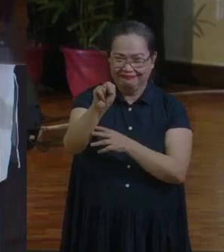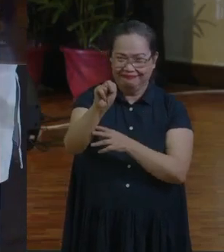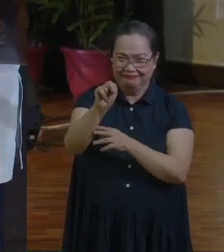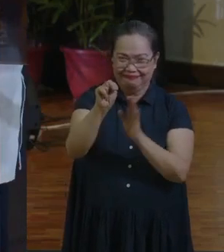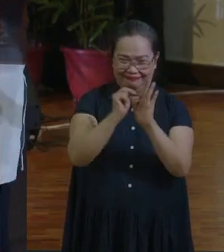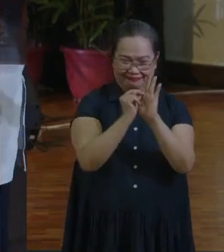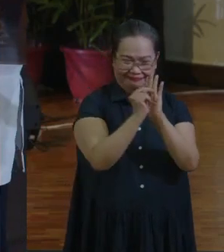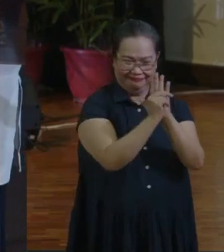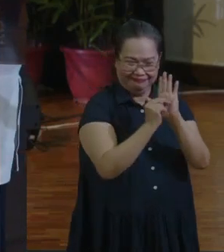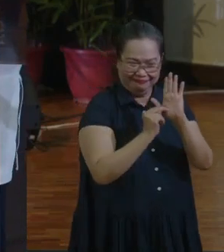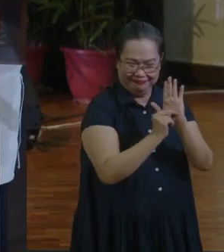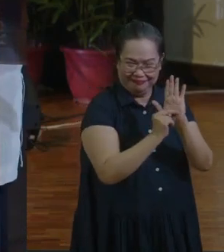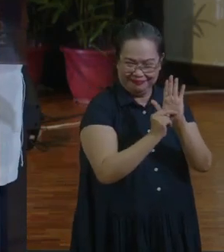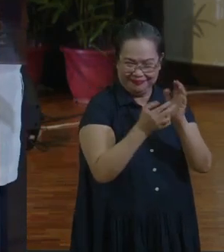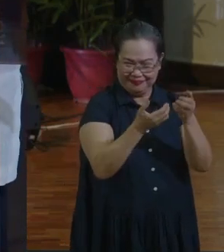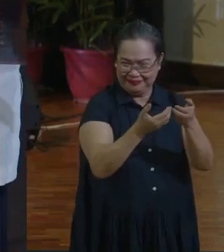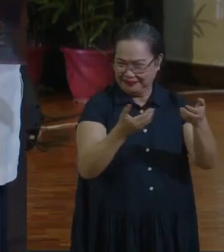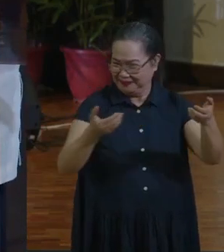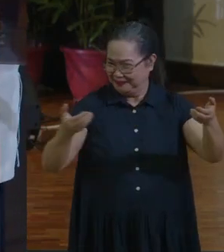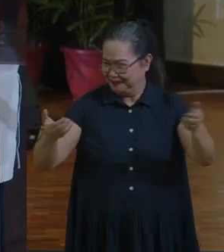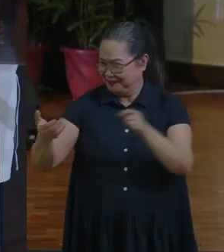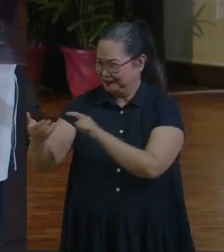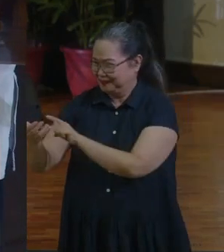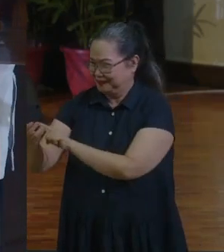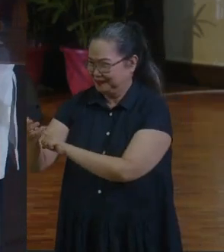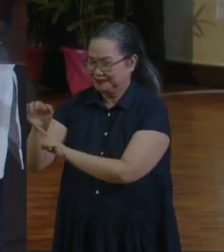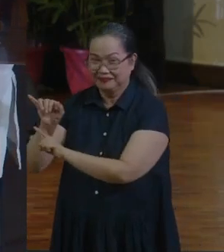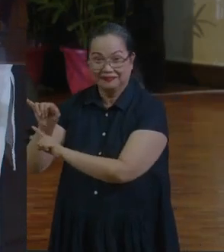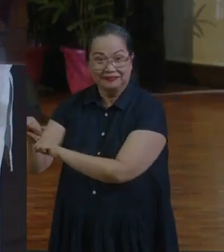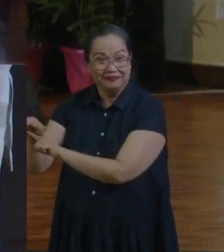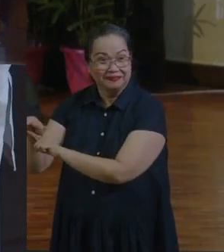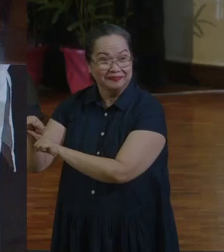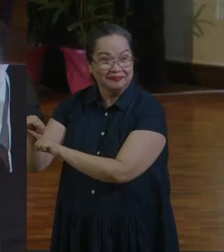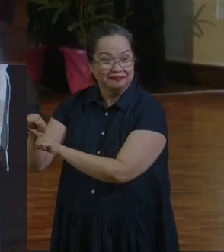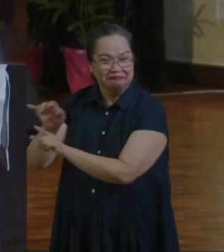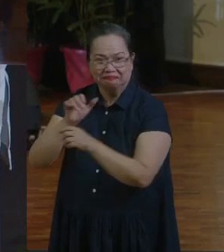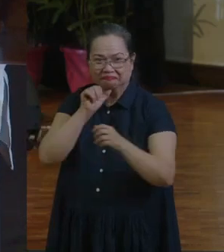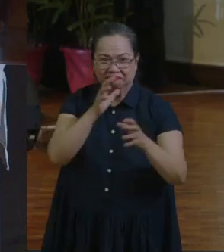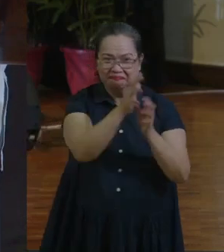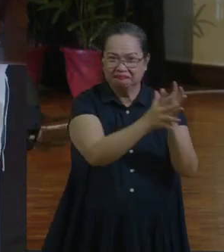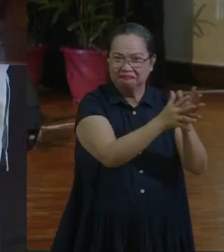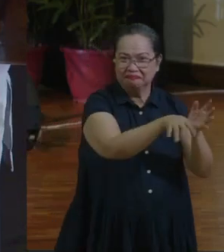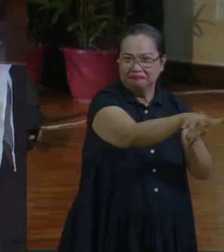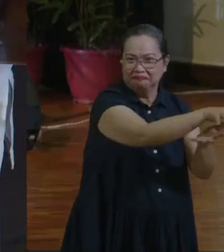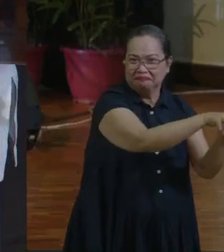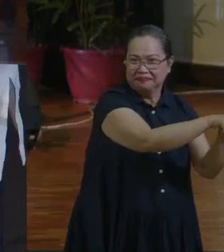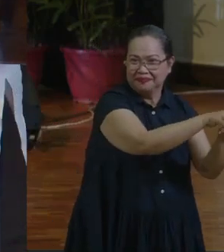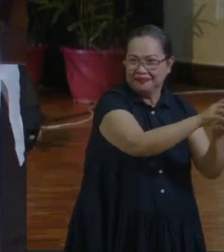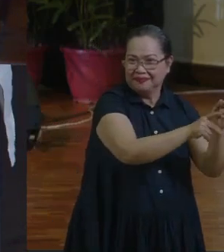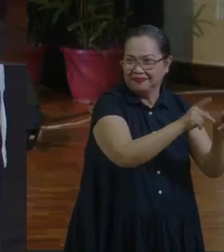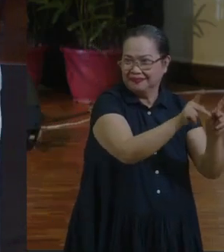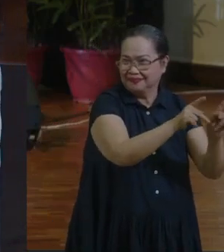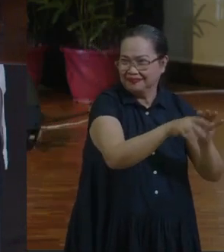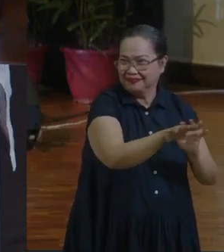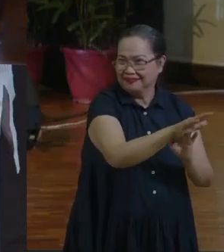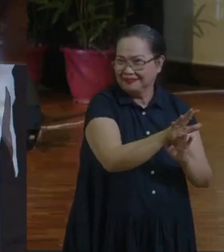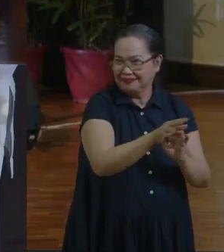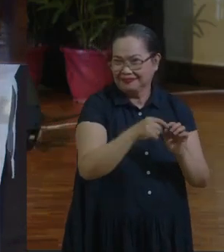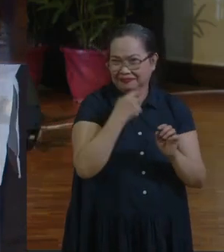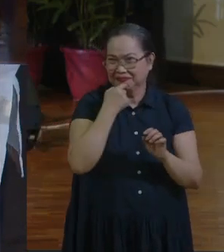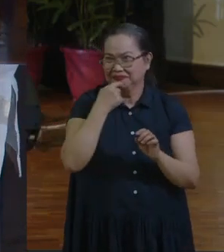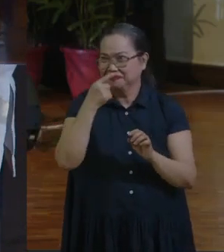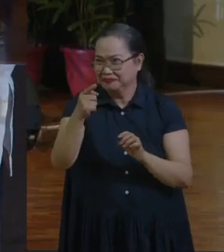siya sa lipunan. "And he will turn many of the children of Israel to the Lord their God." Yung po ang hula ng Malakay